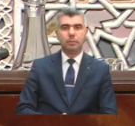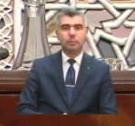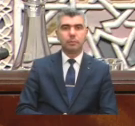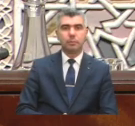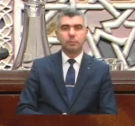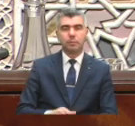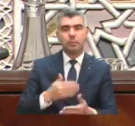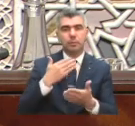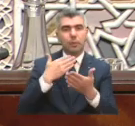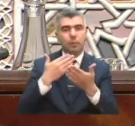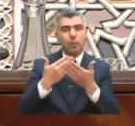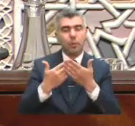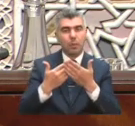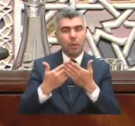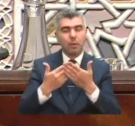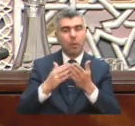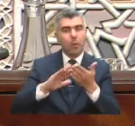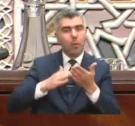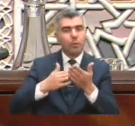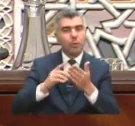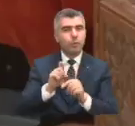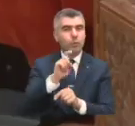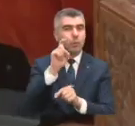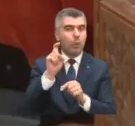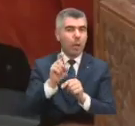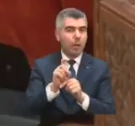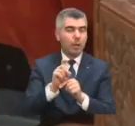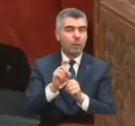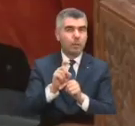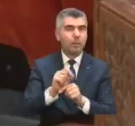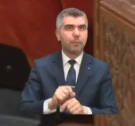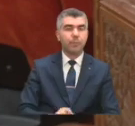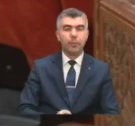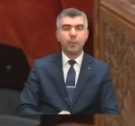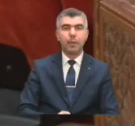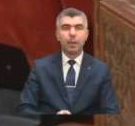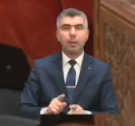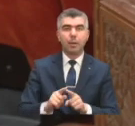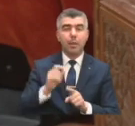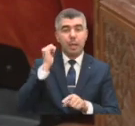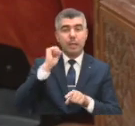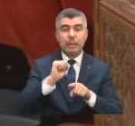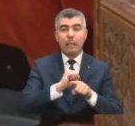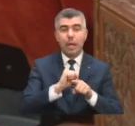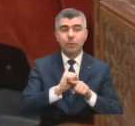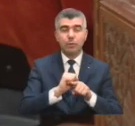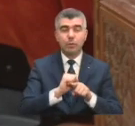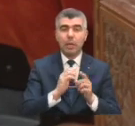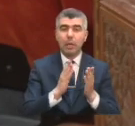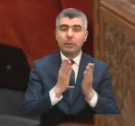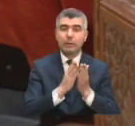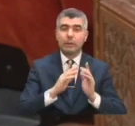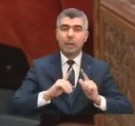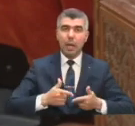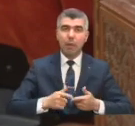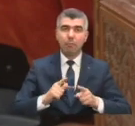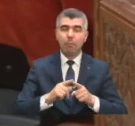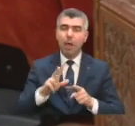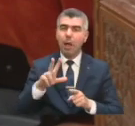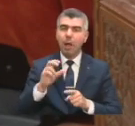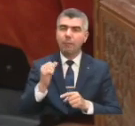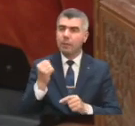شكرا سيد النائب على طرح السؤال. المنح ديال التكوين المهني كانت ديما كتعرف واحد